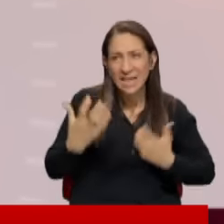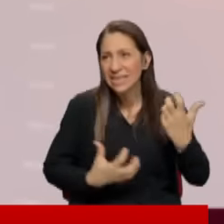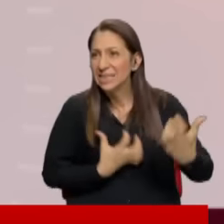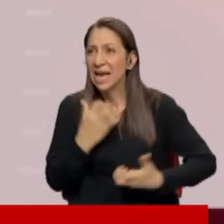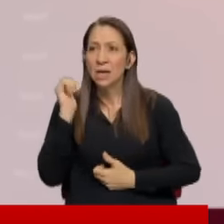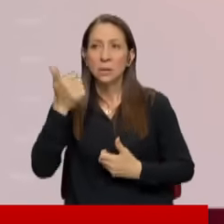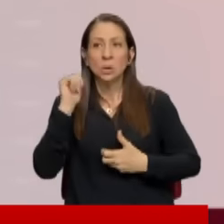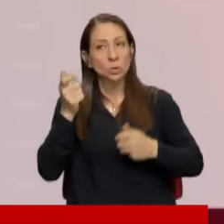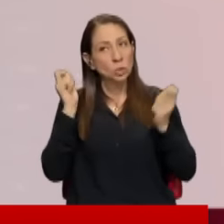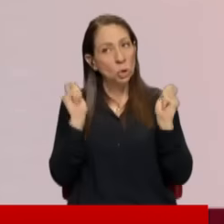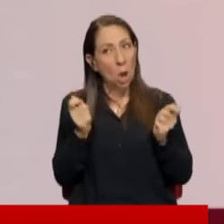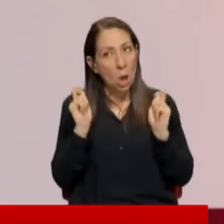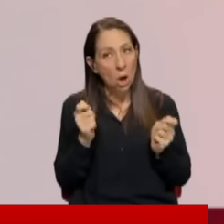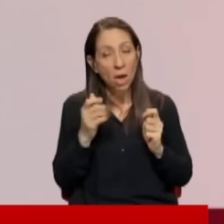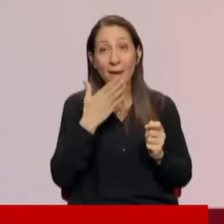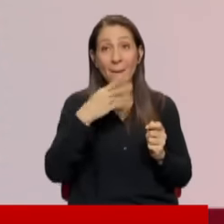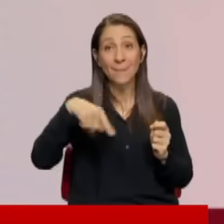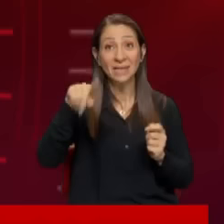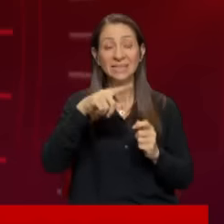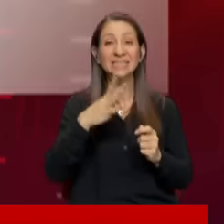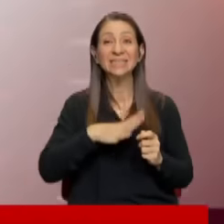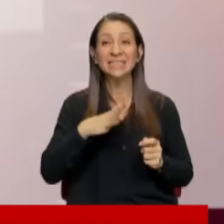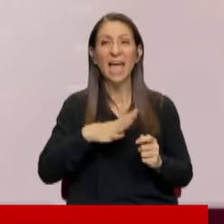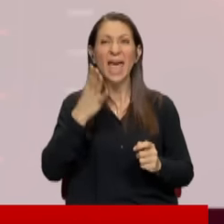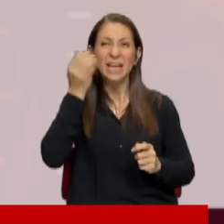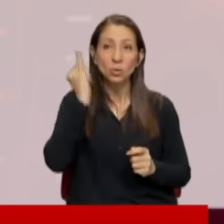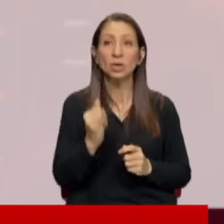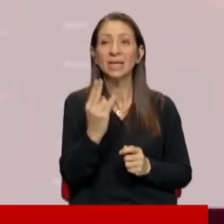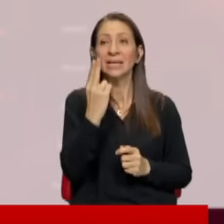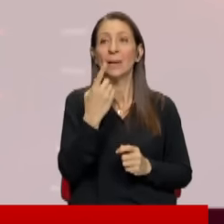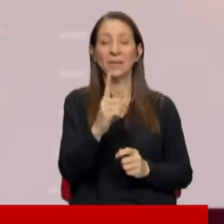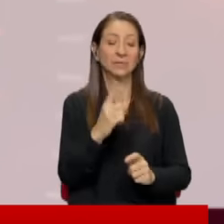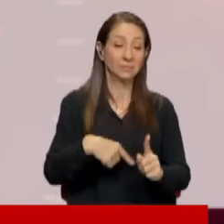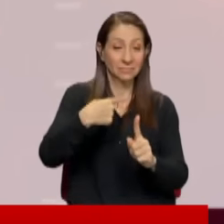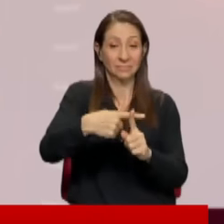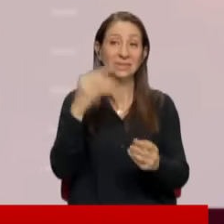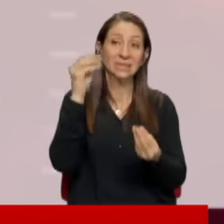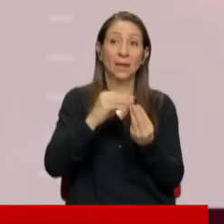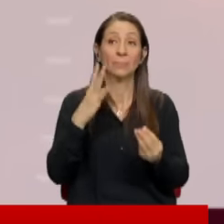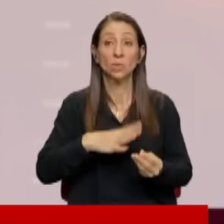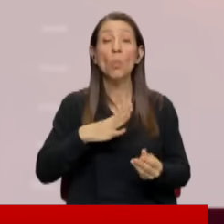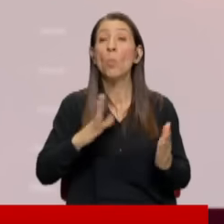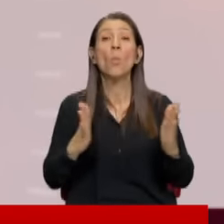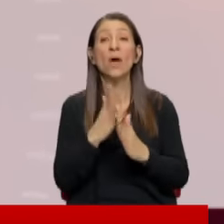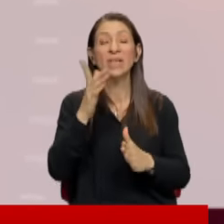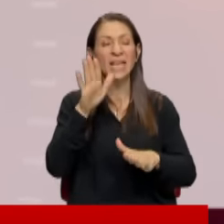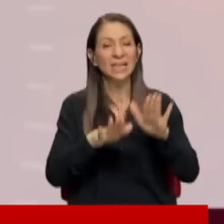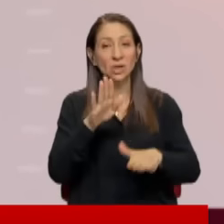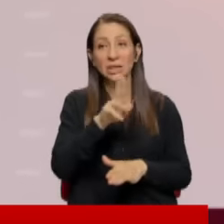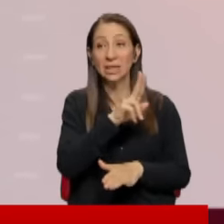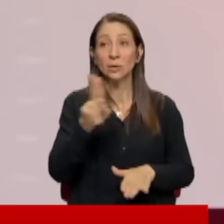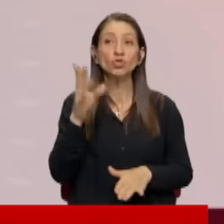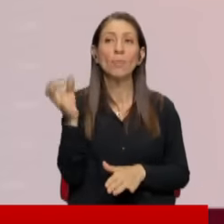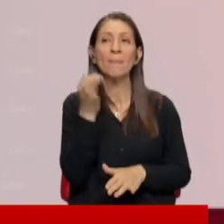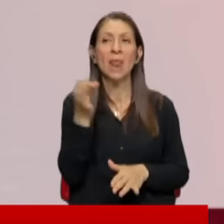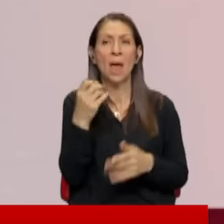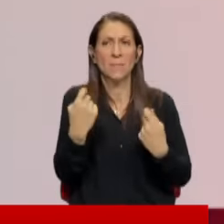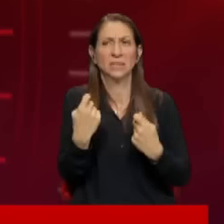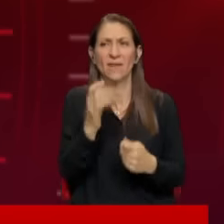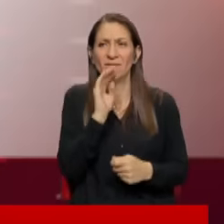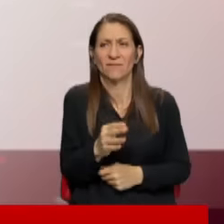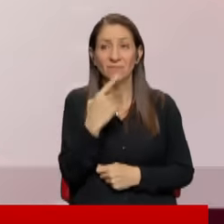her geçen gün zorlaşıyor. Emeklinin talebi en az 7 bin lira seyyanen zamdı. Muhalefet yaklaşık 700 milyar lira